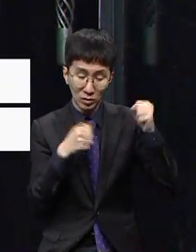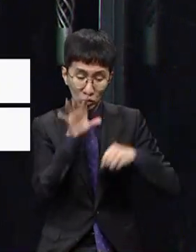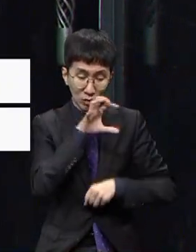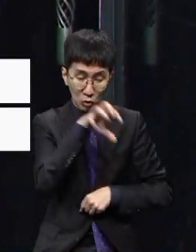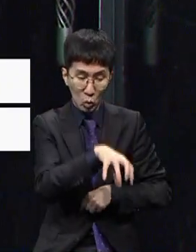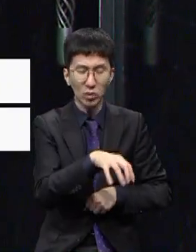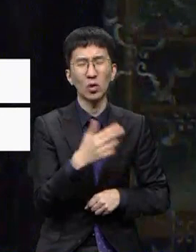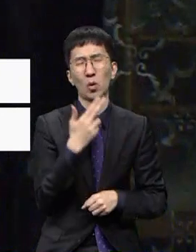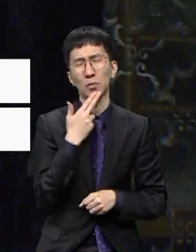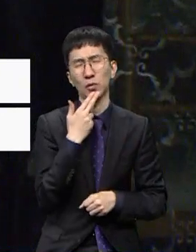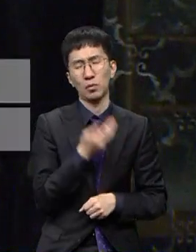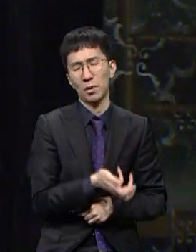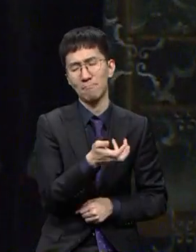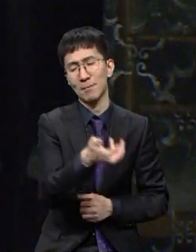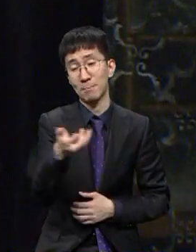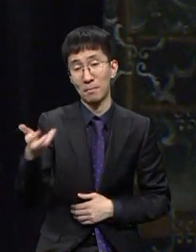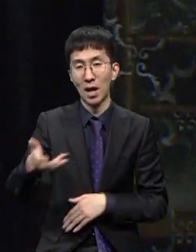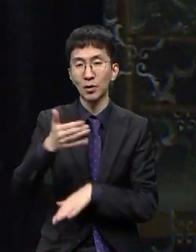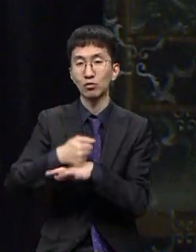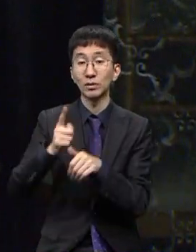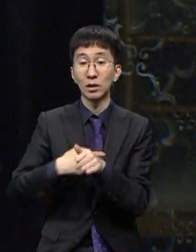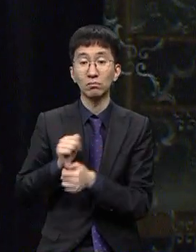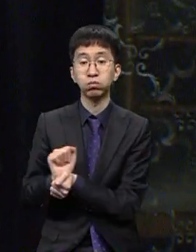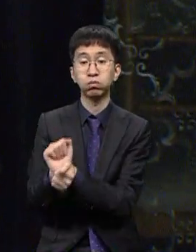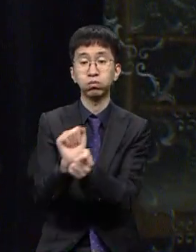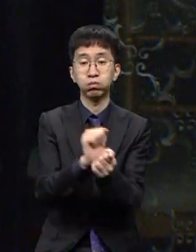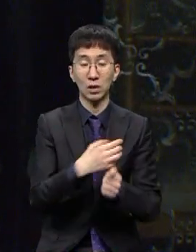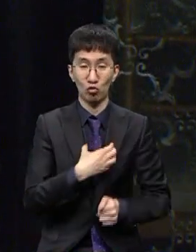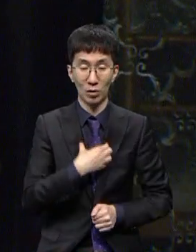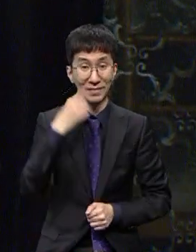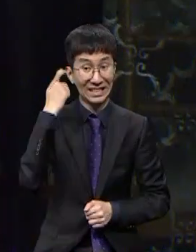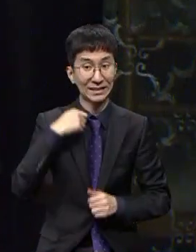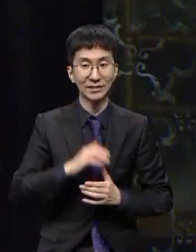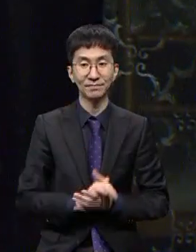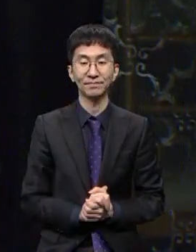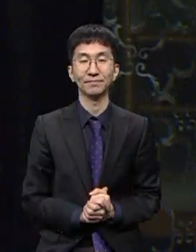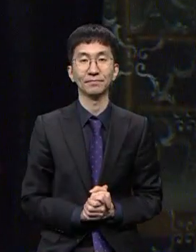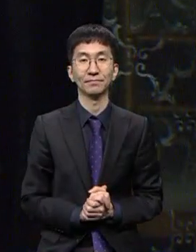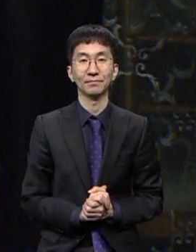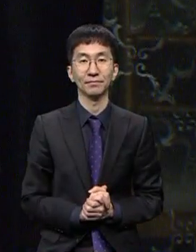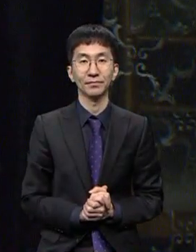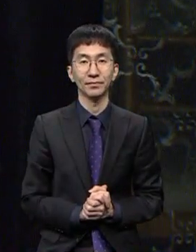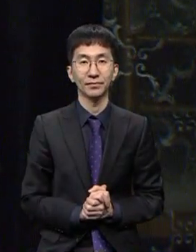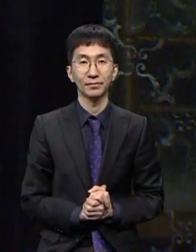이곳저곳을 옮겨 다닌 점도 우려를 낳고 있습니다. SBS 정준호입니다.